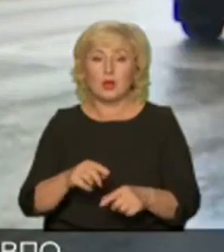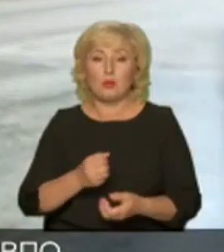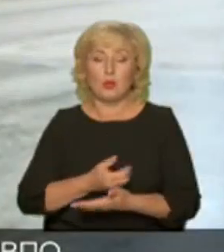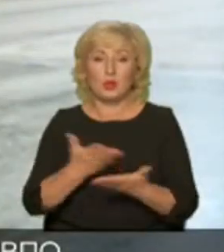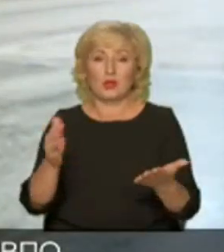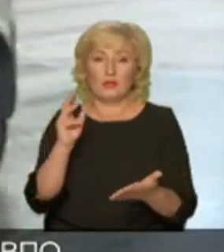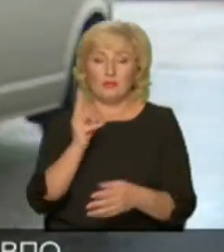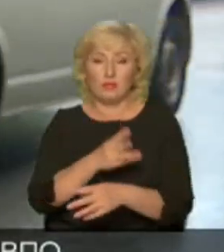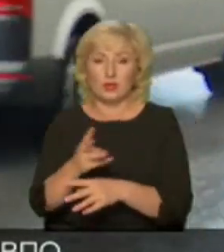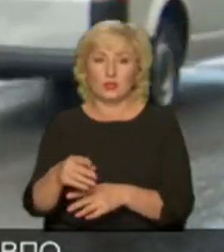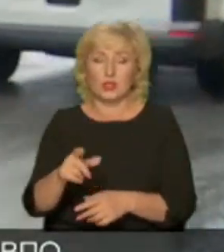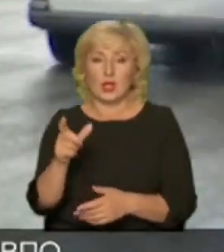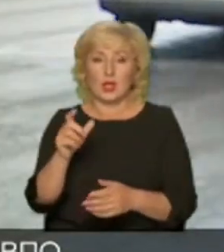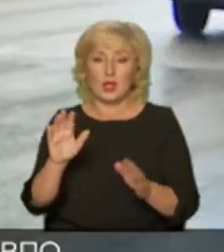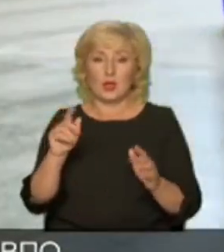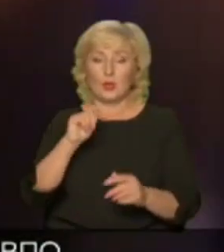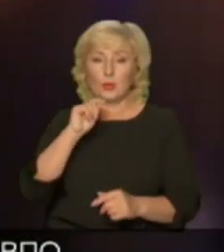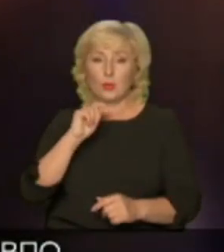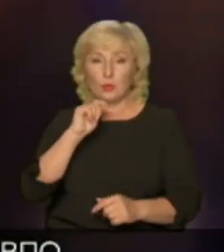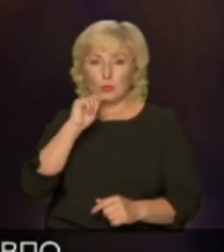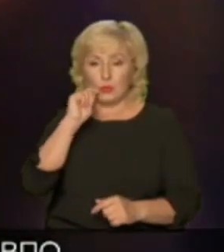з гімном України. Попрошу подивитися.